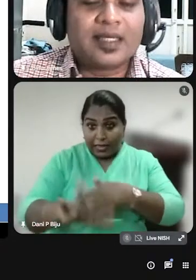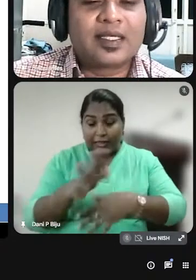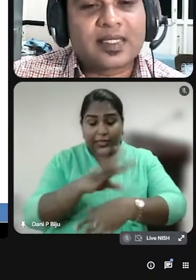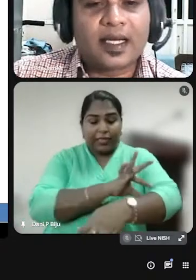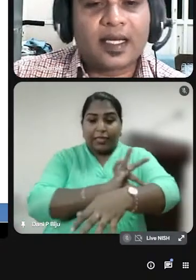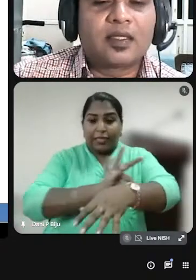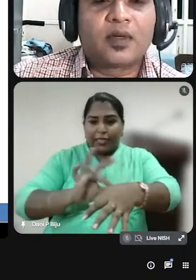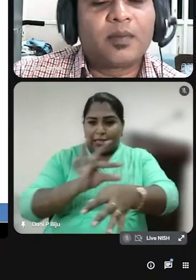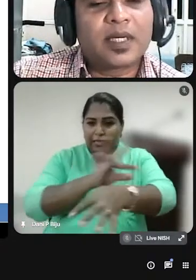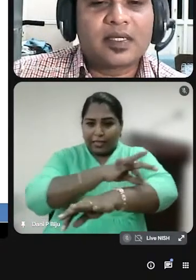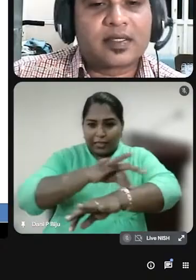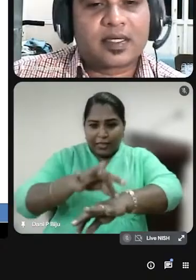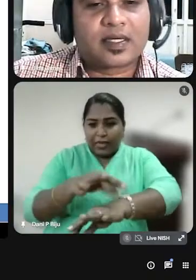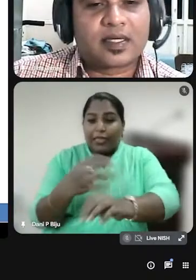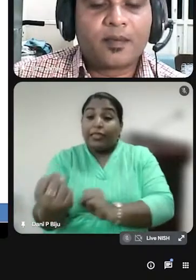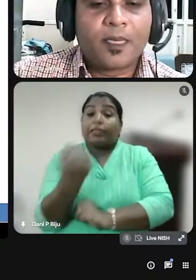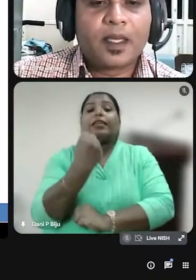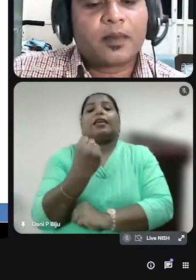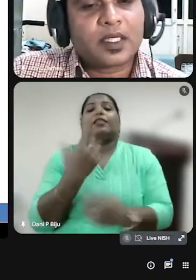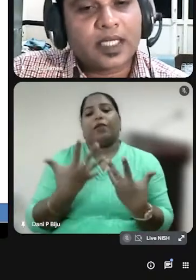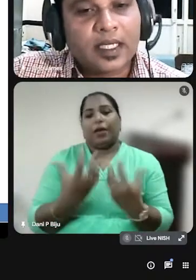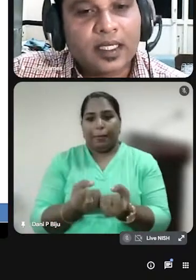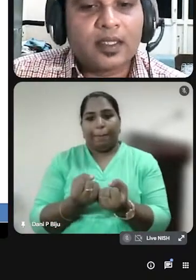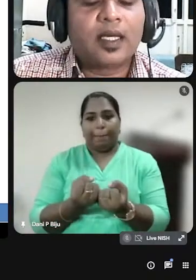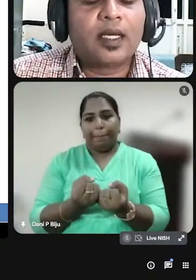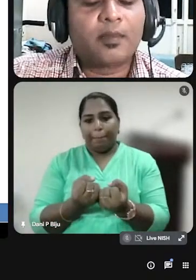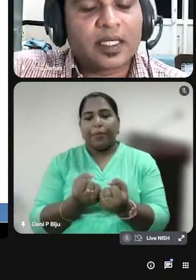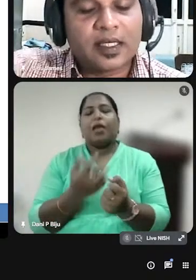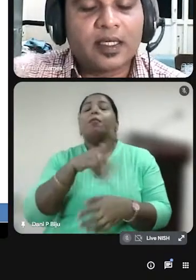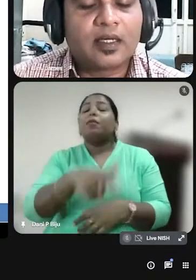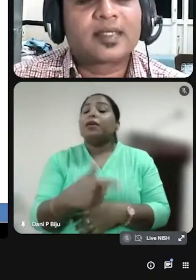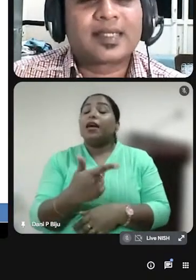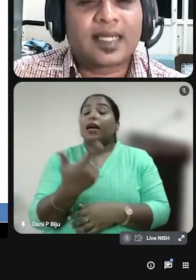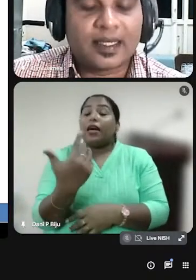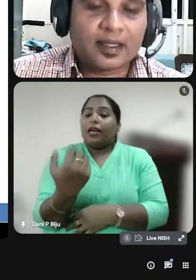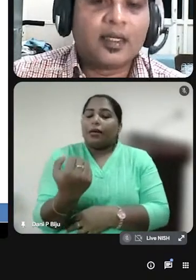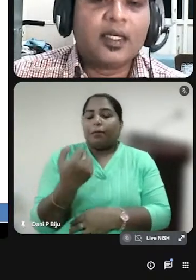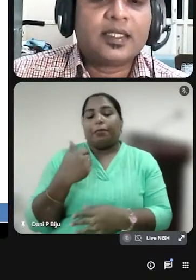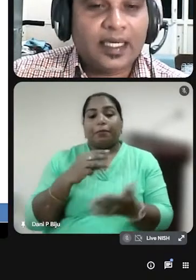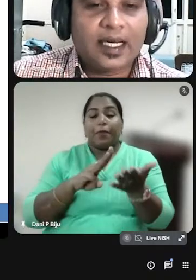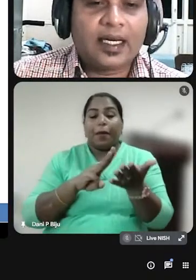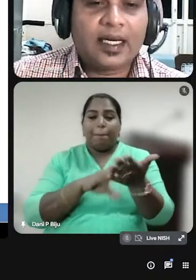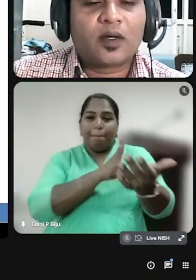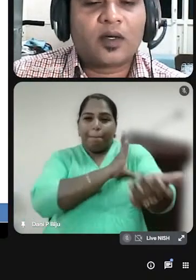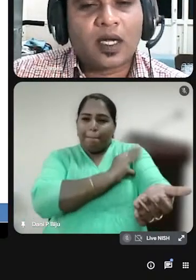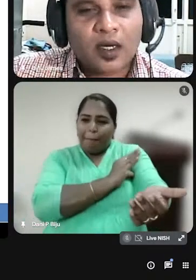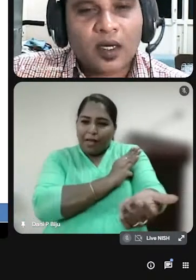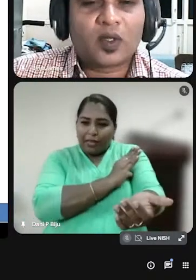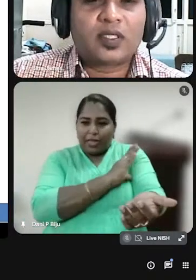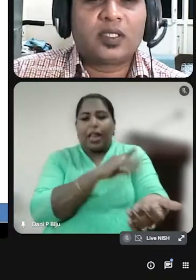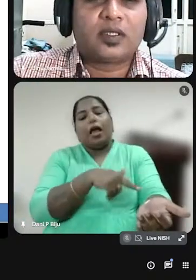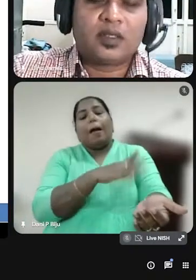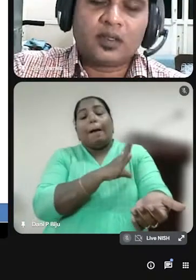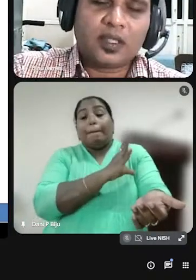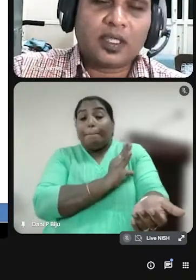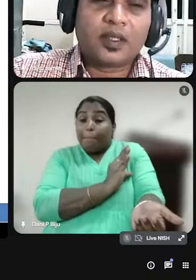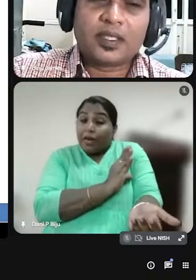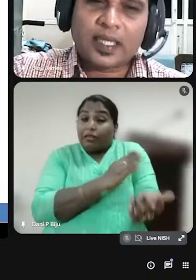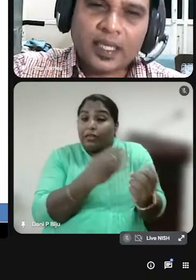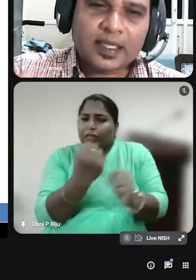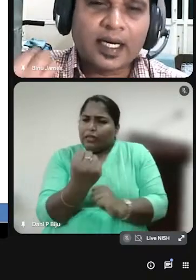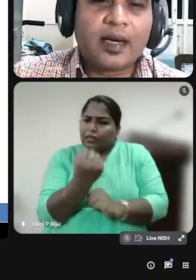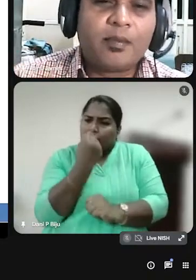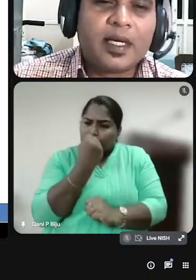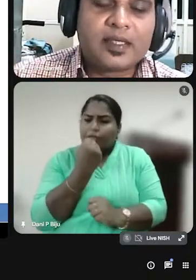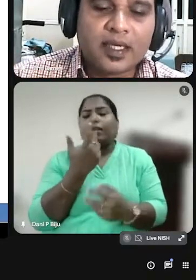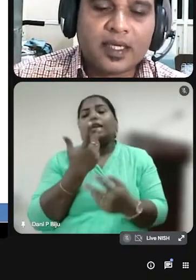വർദ്ധിപ്പിക്കാൻ, അതായത് സ്ട്രെങ്ത് എന്ന് പറയും, മസിൽ സ്ട്രെങ്ത്, നമ്മുടെ ശരീരത്തിന്റെ മസിലുകൾക്ക് സ്ട്രെങ്തൻ ചെയ്യാനായിട്ടുള്ള കുറച്ച് എന്താ പറയുക,